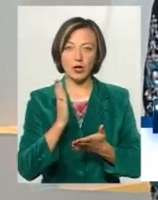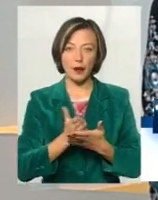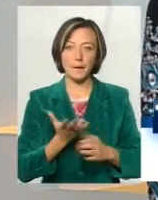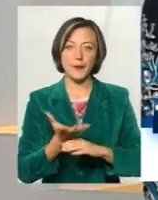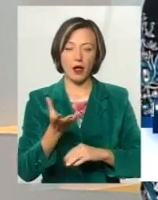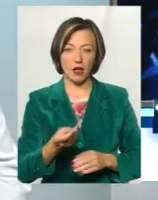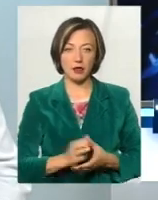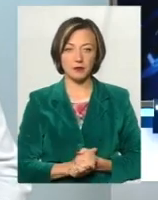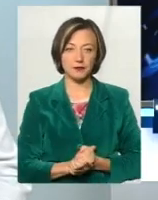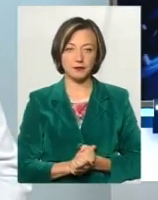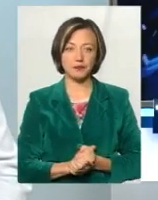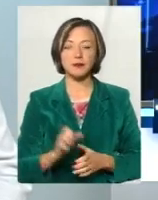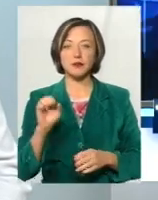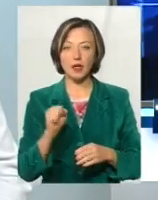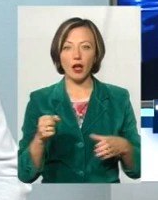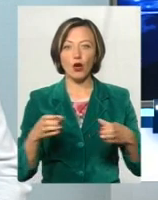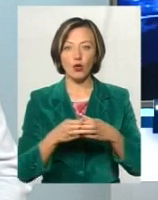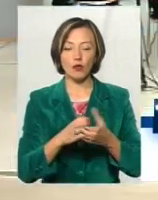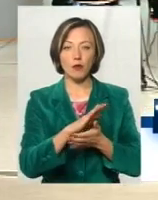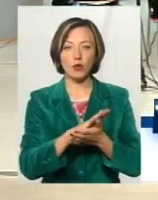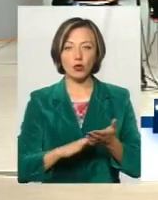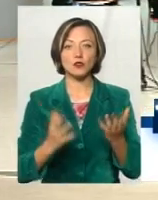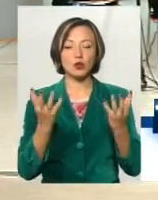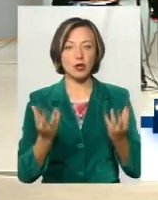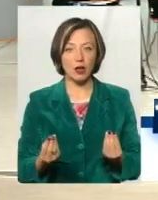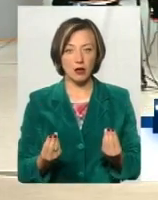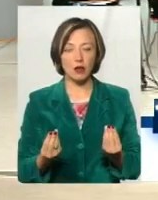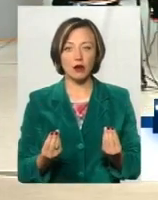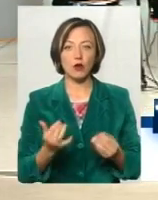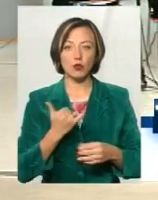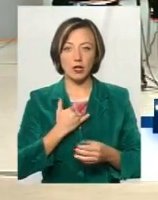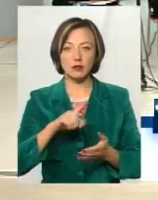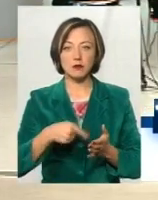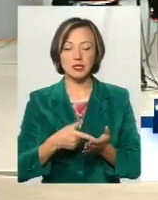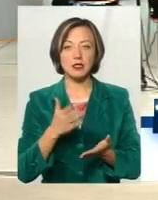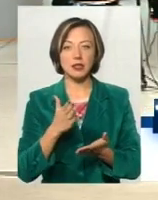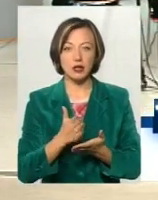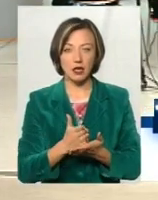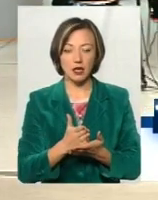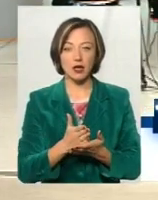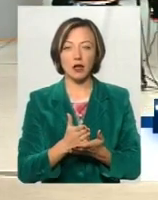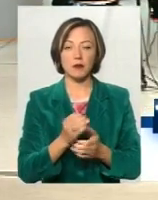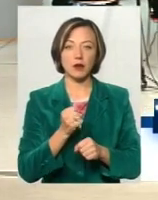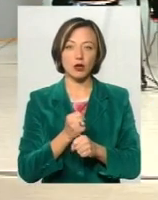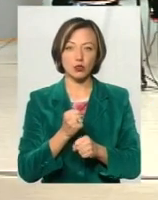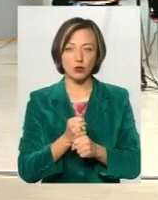платні. Групи продовженого дня? Так, групи продовженого дня в нас в місті є. Їх